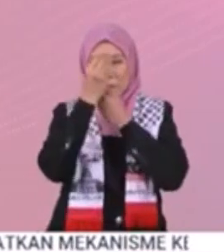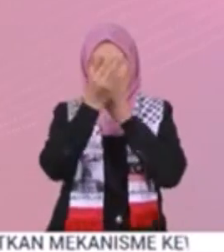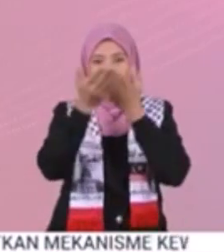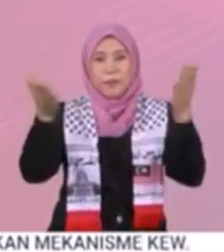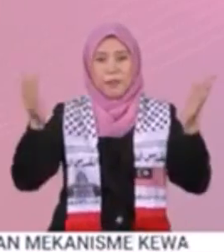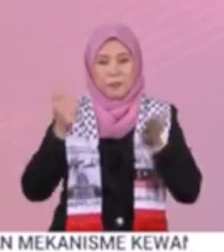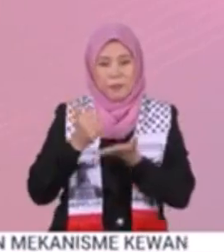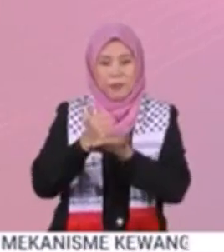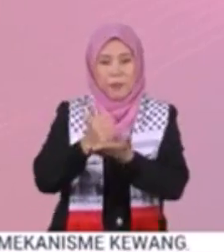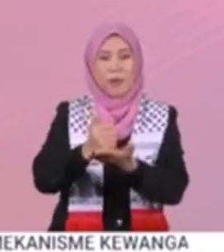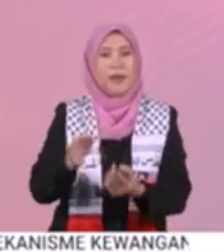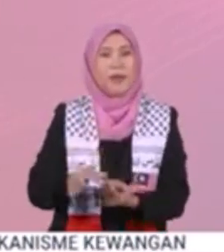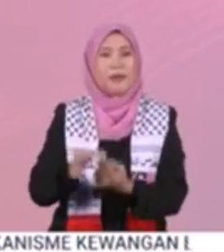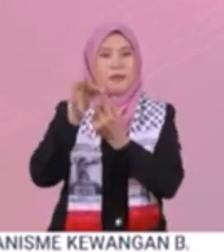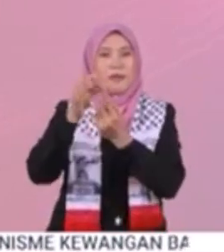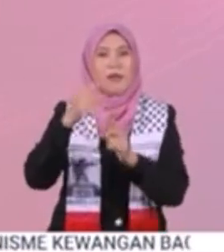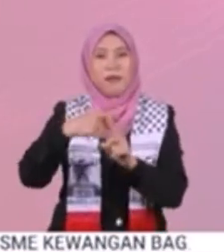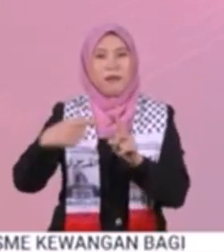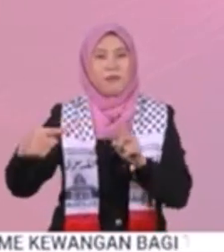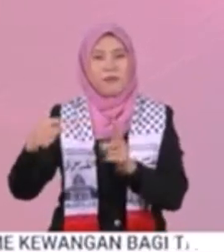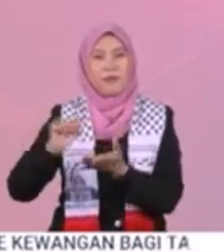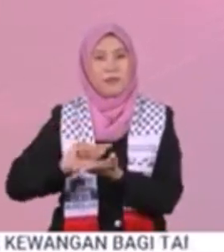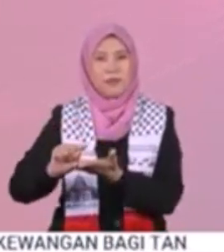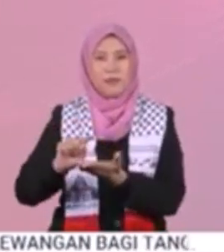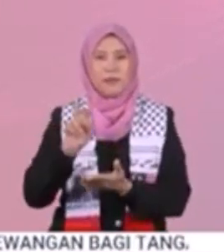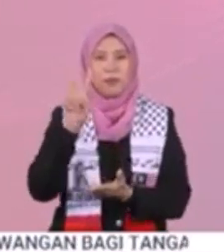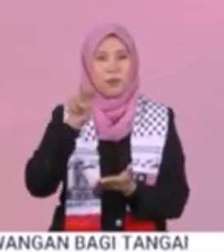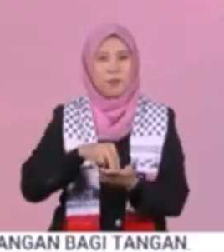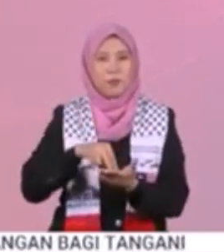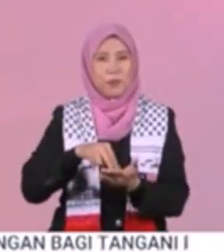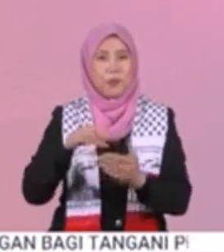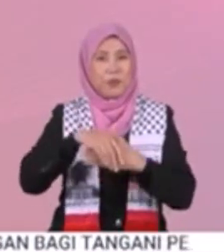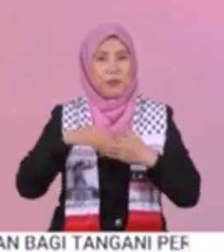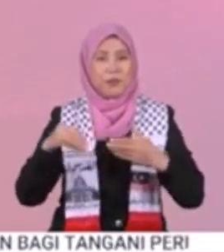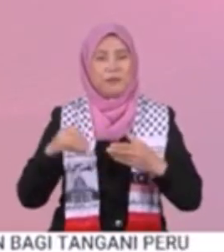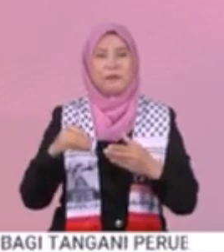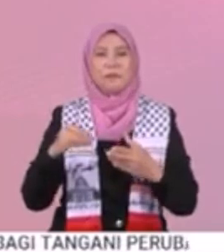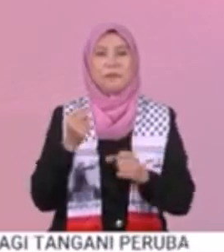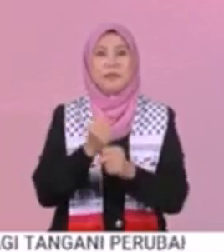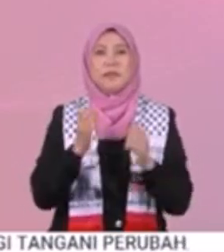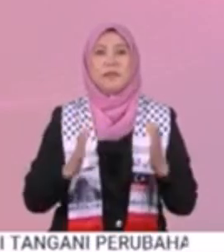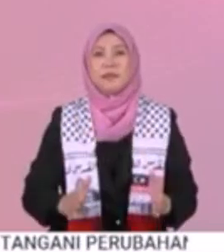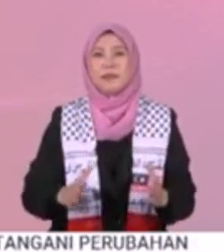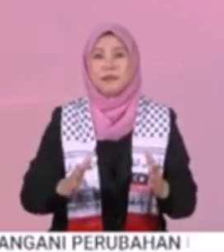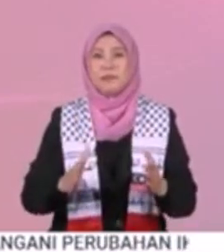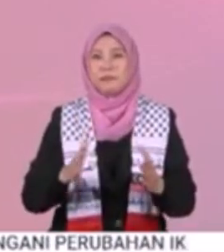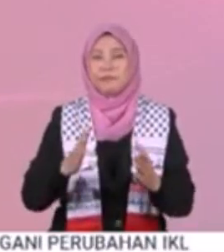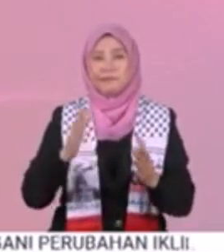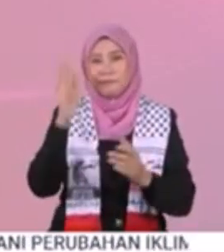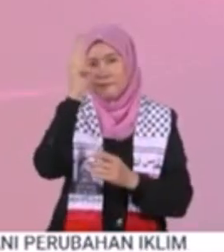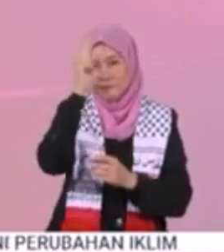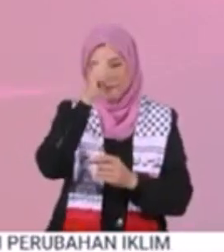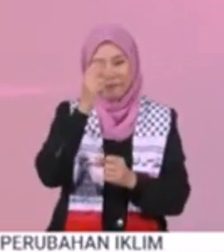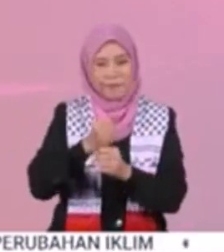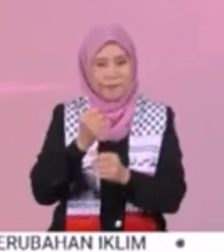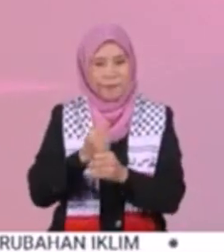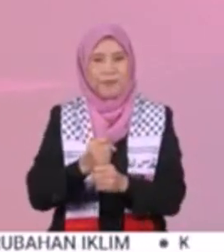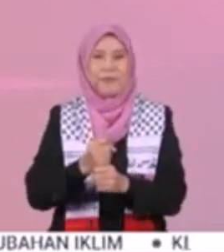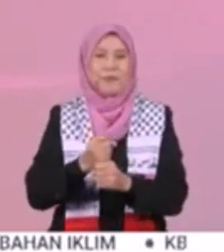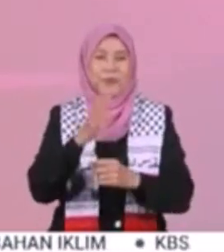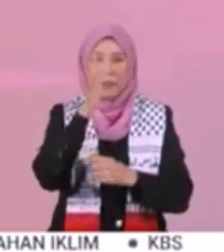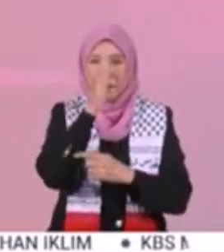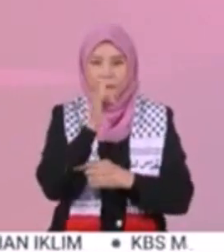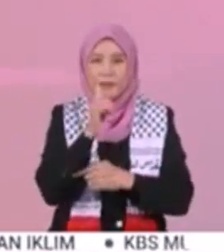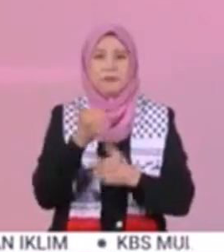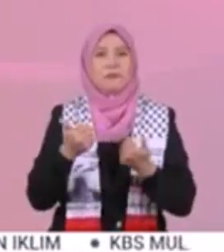1976engu kewangan setengah bulan gaji atau minimum rm2000 kepada kakitangan awam di Melaka nyata memberi khabar gembira buat mereka inisiatif